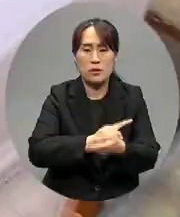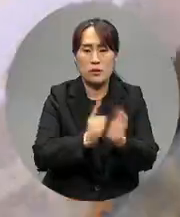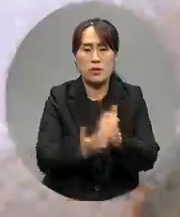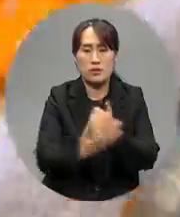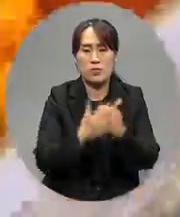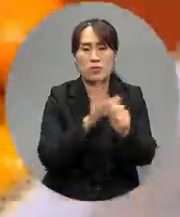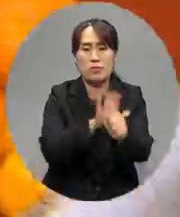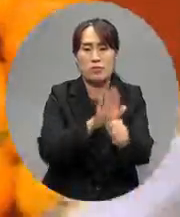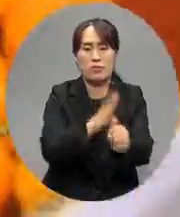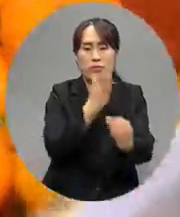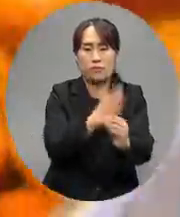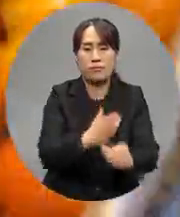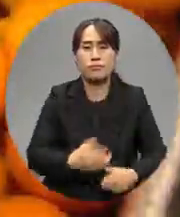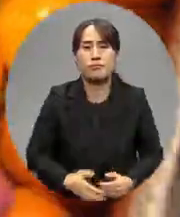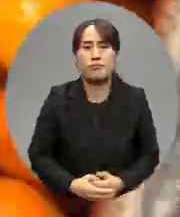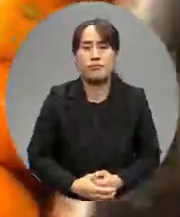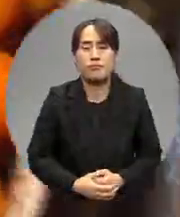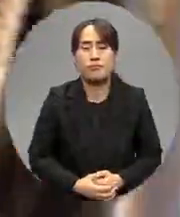협력하고 있습니다.